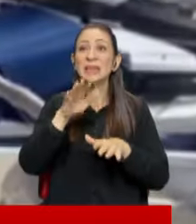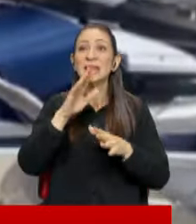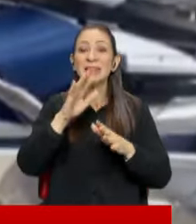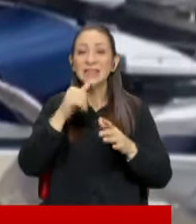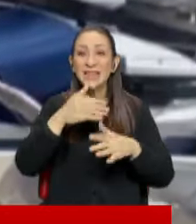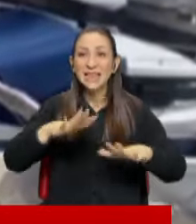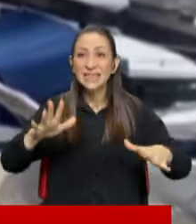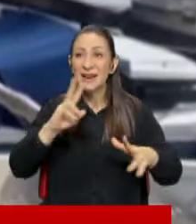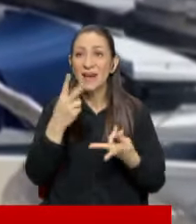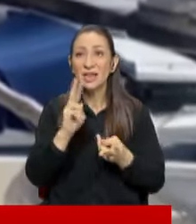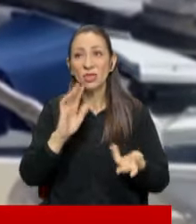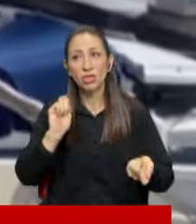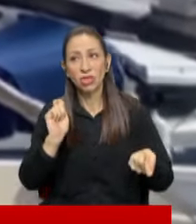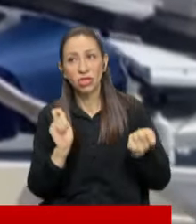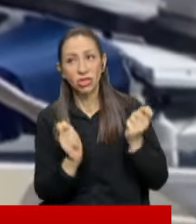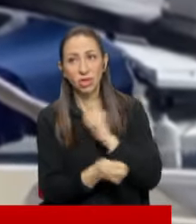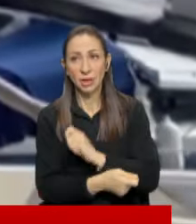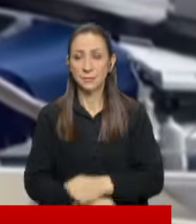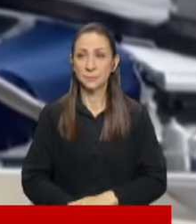rengini değiştirdi.